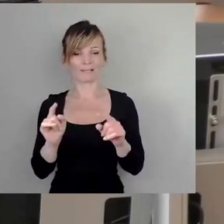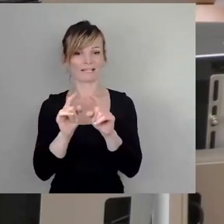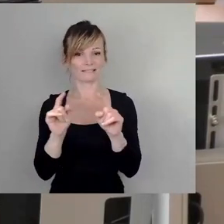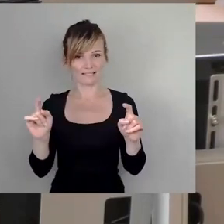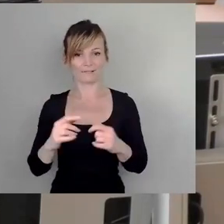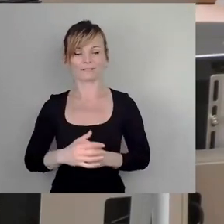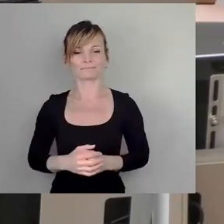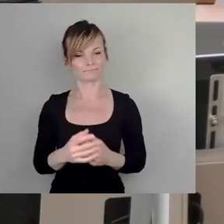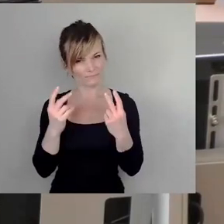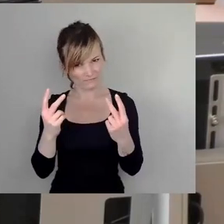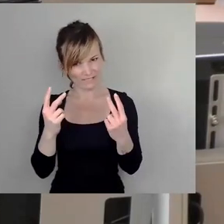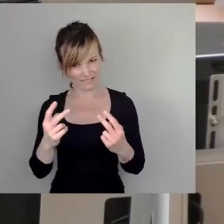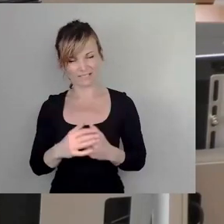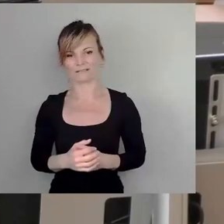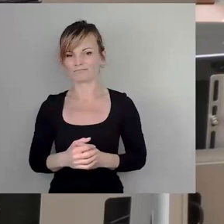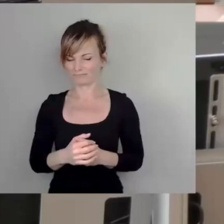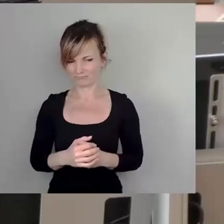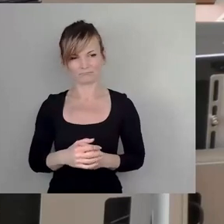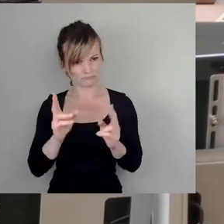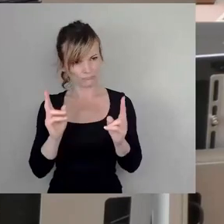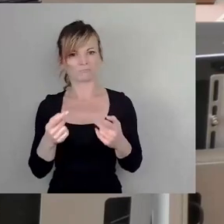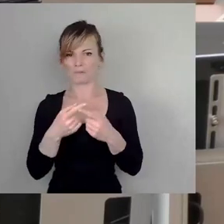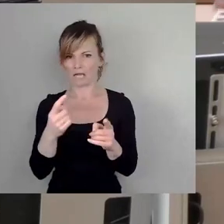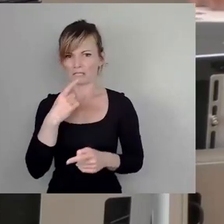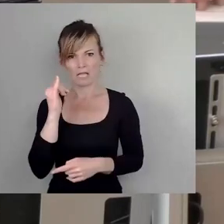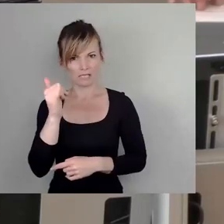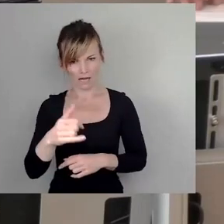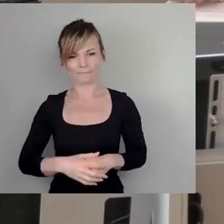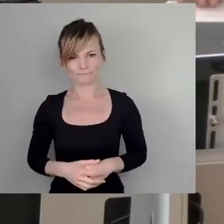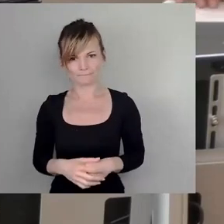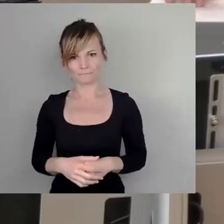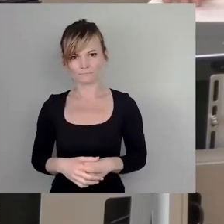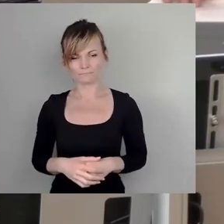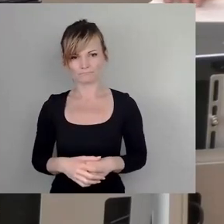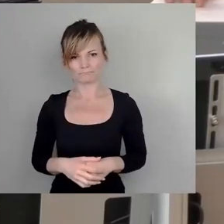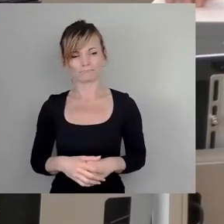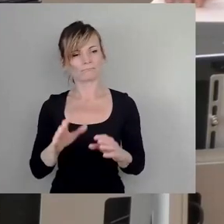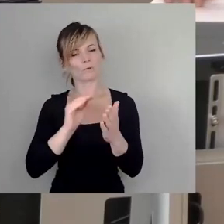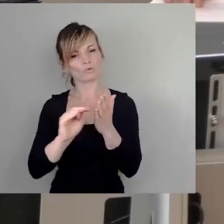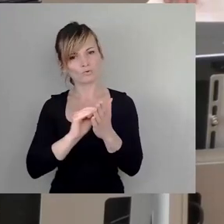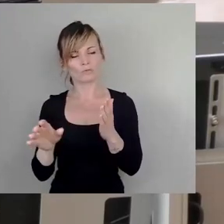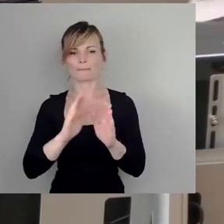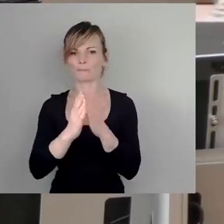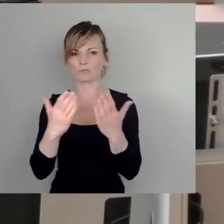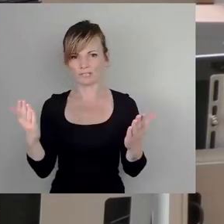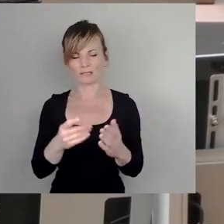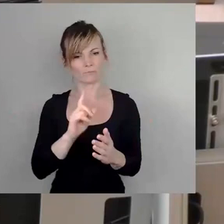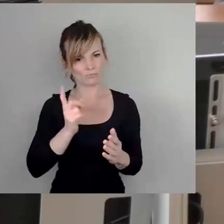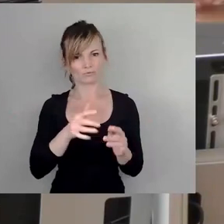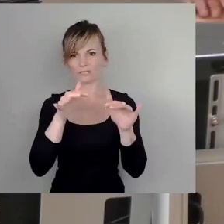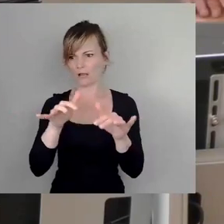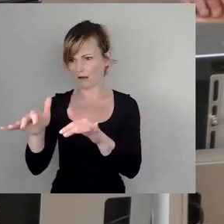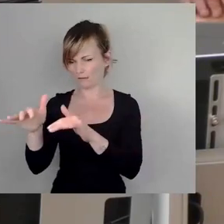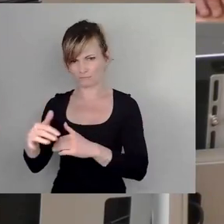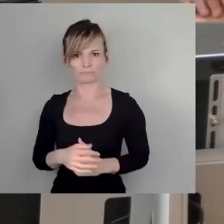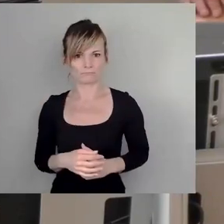offenbar keinerlei Zweifel besteht. Über die Notwendigkeit der Einrichtung und Ausstattung von Schulbibliotheken gibt es in diesem Haus sicher keine